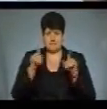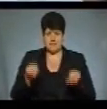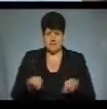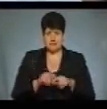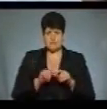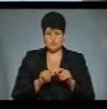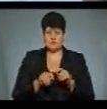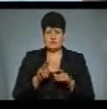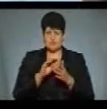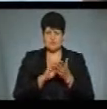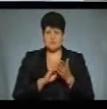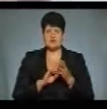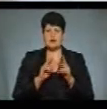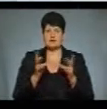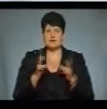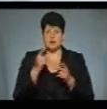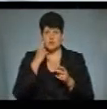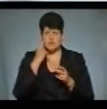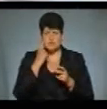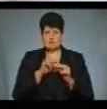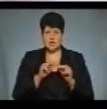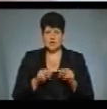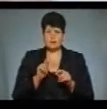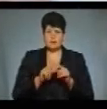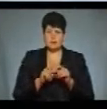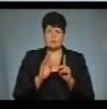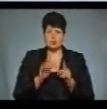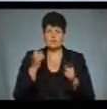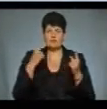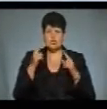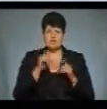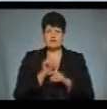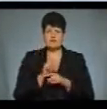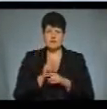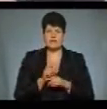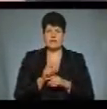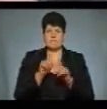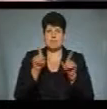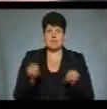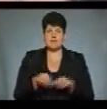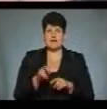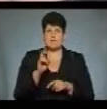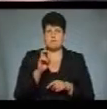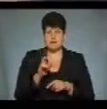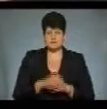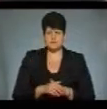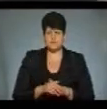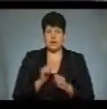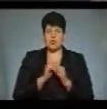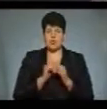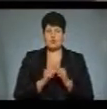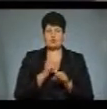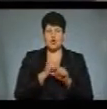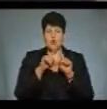яких вказані критерії оцінювання. Вчителі перевірятимуть лише творчі завдання на бланках «Б». Кожна робота, кожен бланк